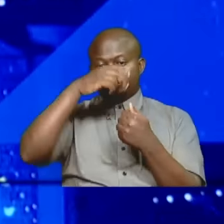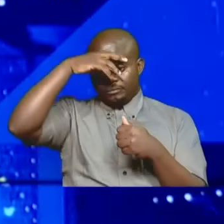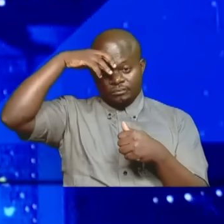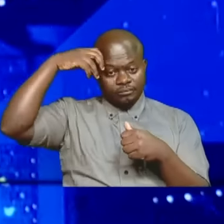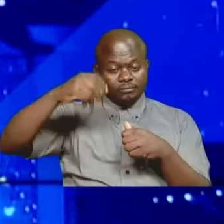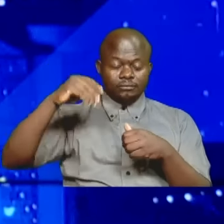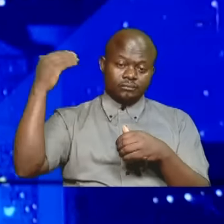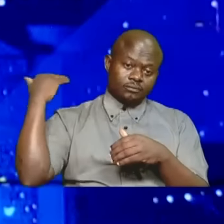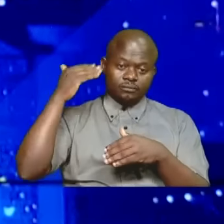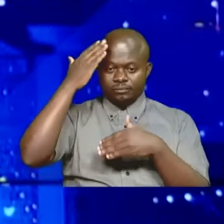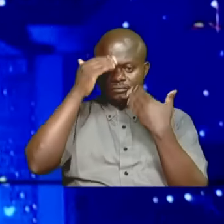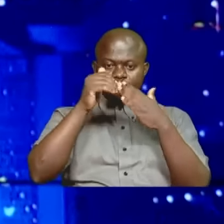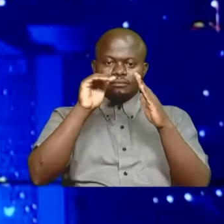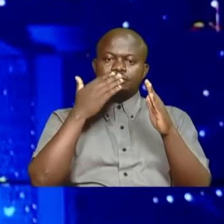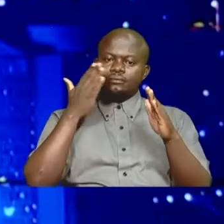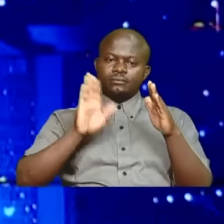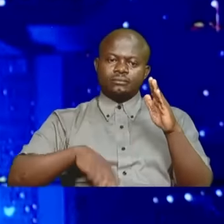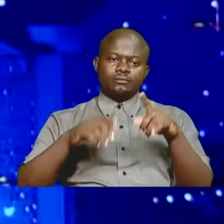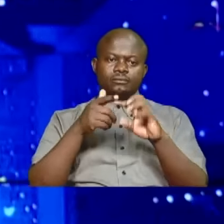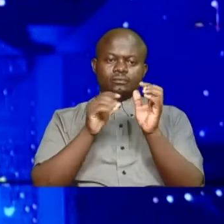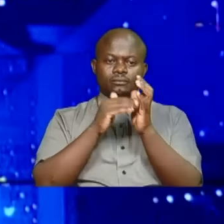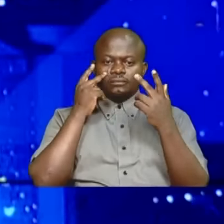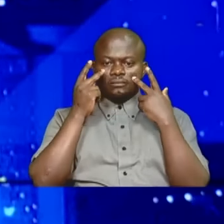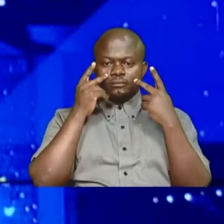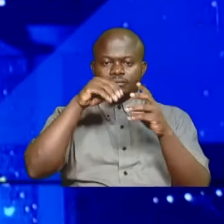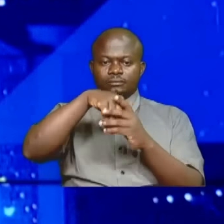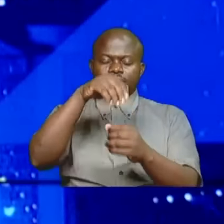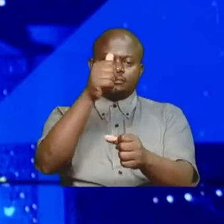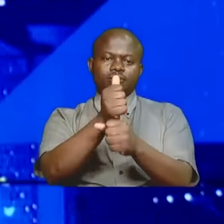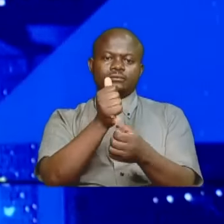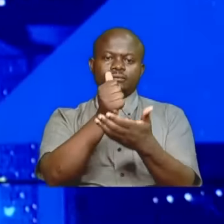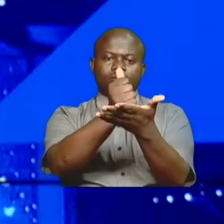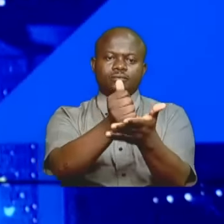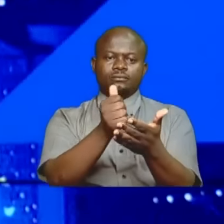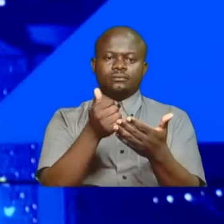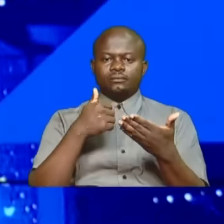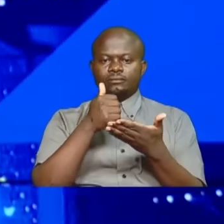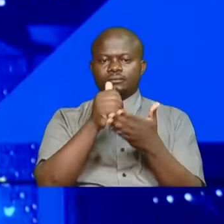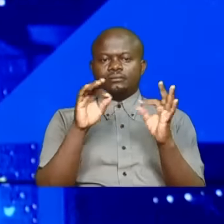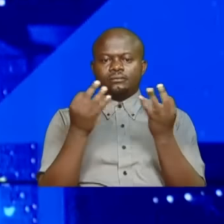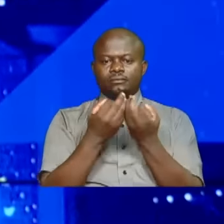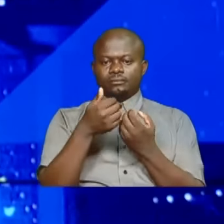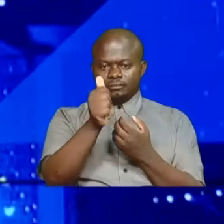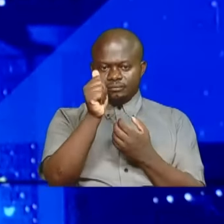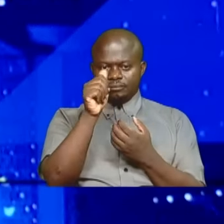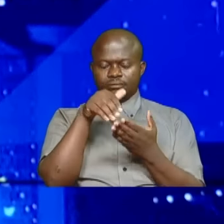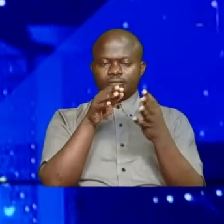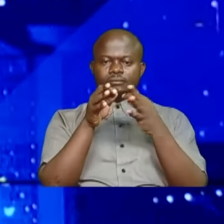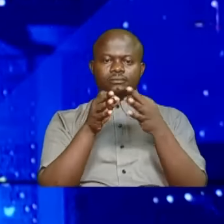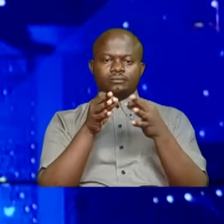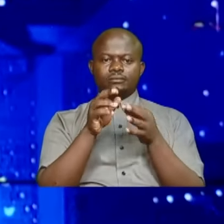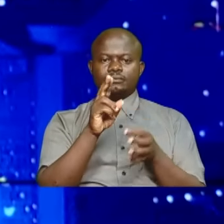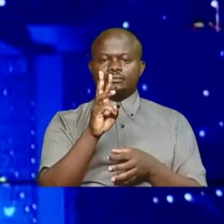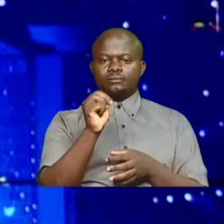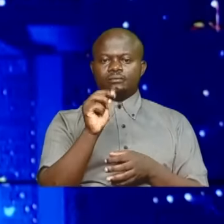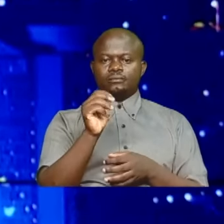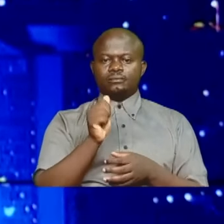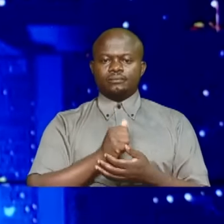ko wari mubi bakaba kandi baranabonyemo akazi kabafashije gutunga imiryango yabo. N'inkuru yateguwe na Uwimana